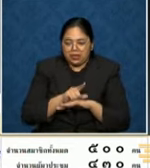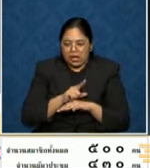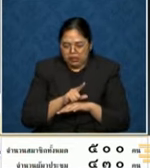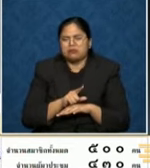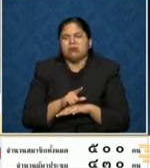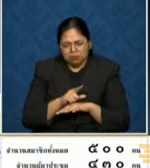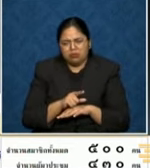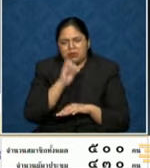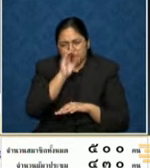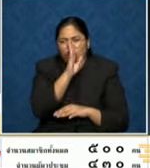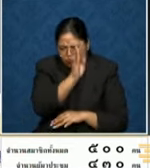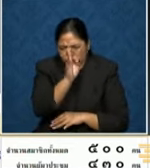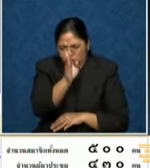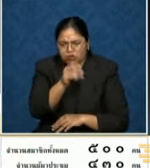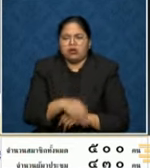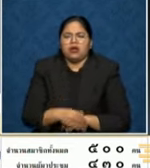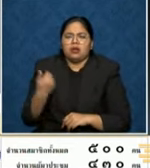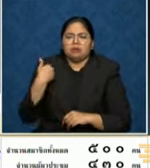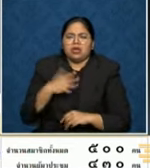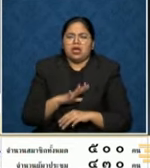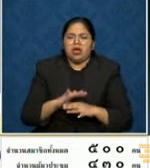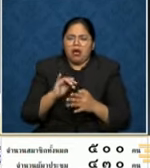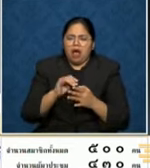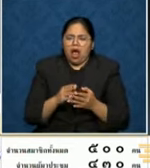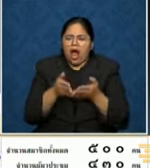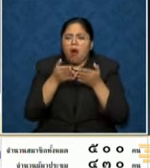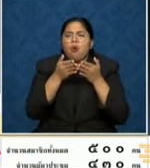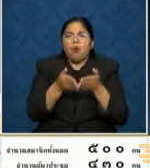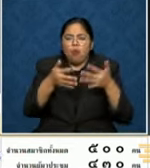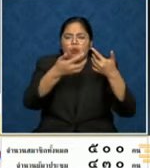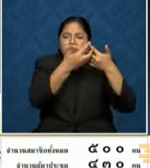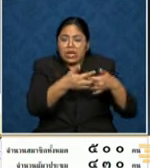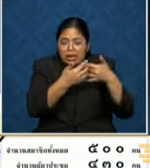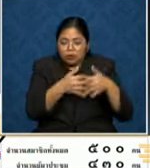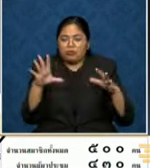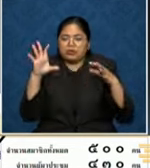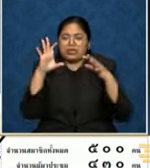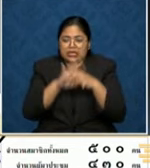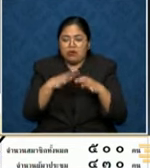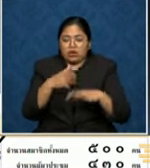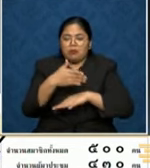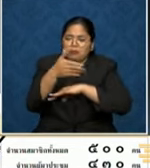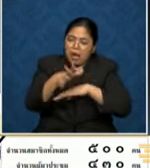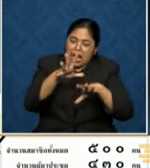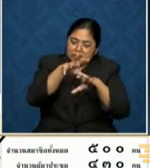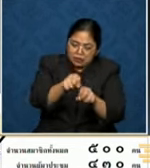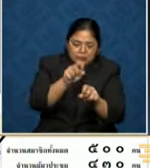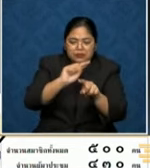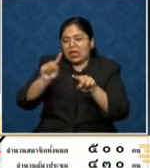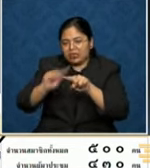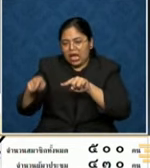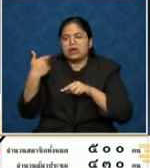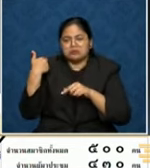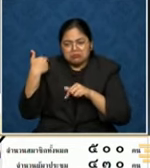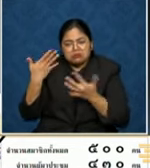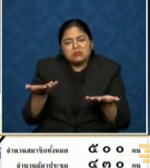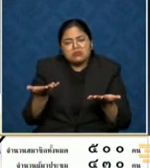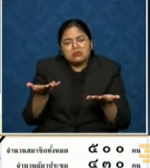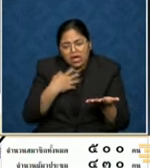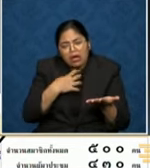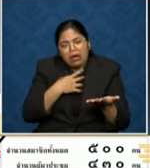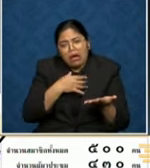านตรงๆนะครับฟื้นฟูอุตสาหกรรมประมงให้กลับมาเป็นแหล่งรายได้ที่สำคัญกับประชาชนอีกครั้ง